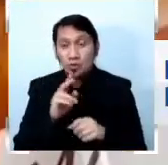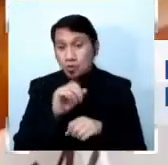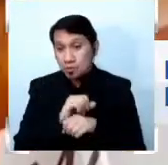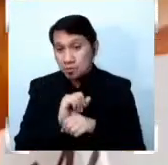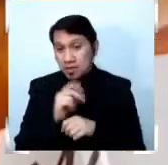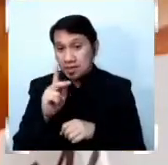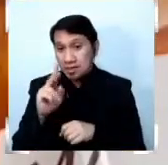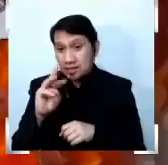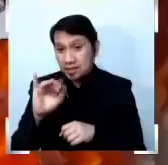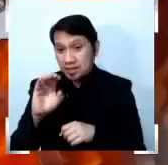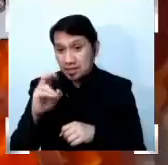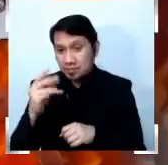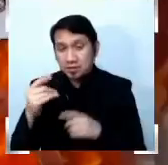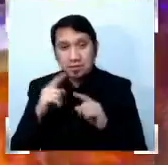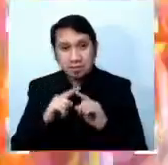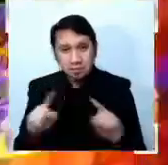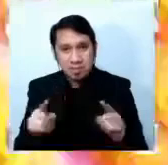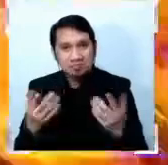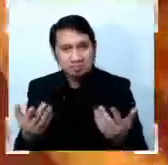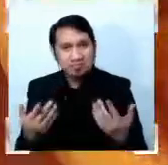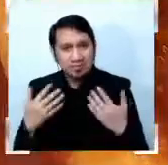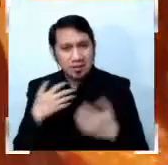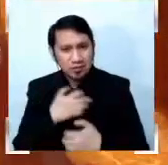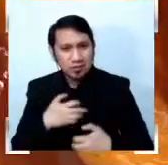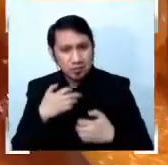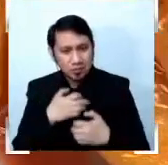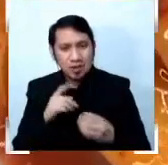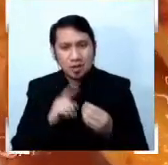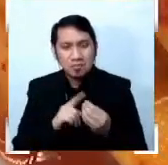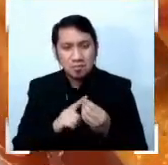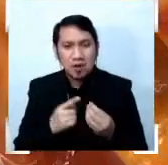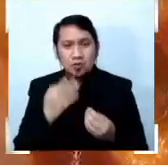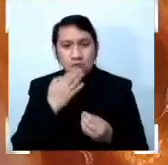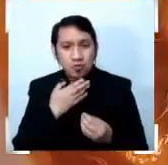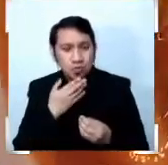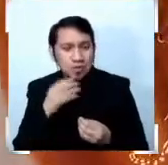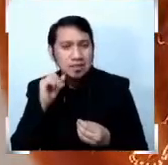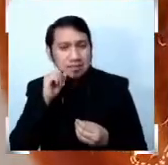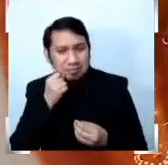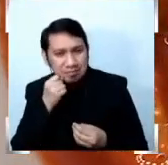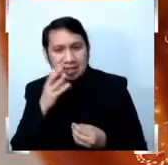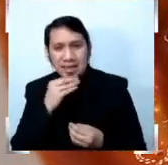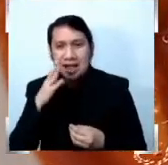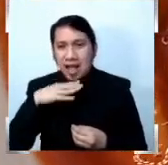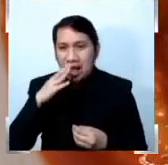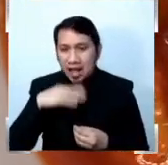mag-enjoy muna sa sweet and sour and spicy na mango kimchi.